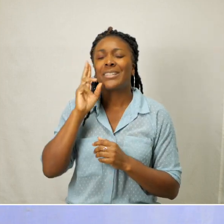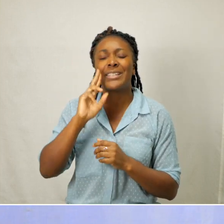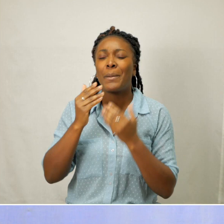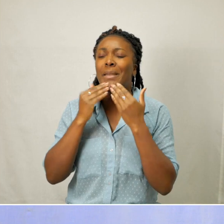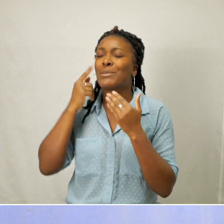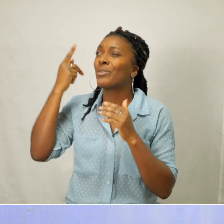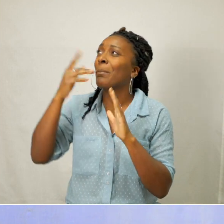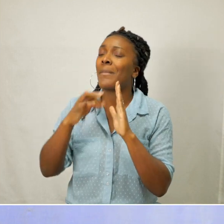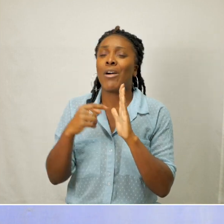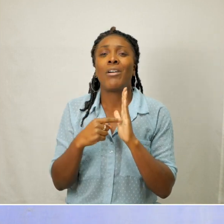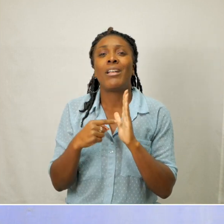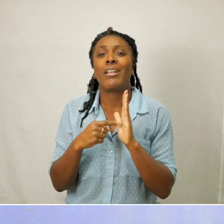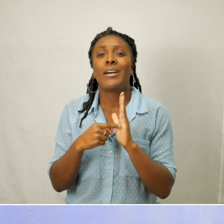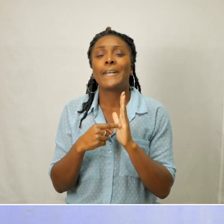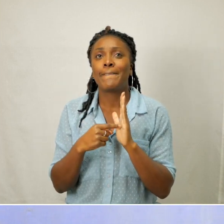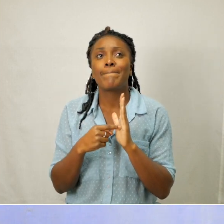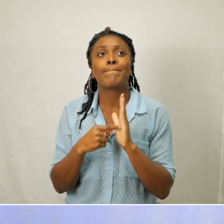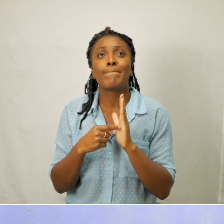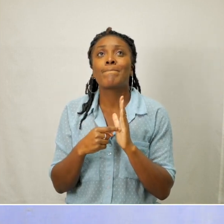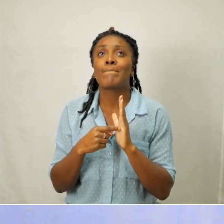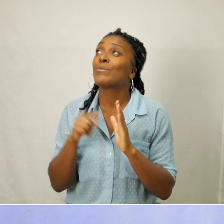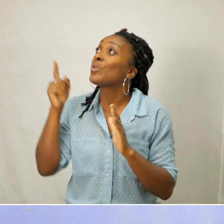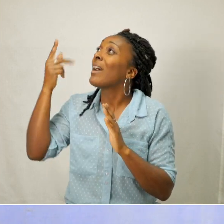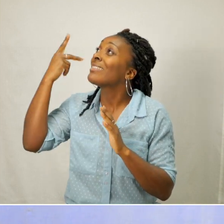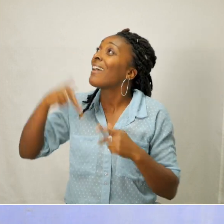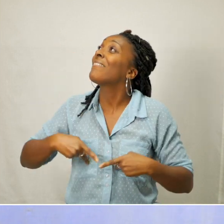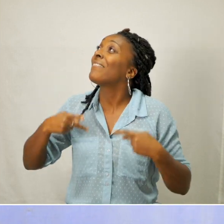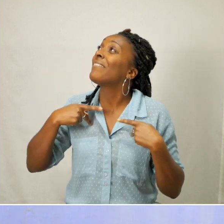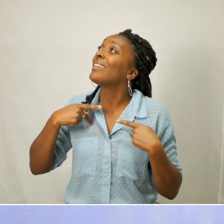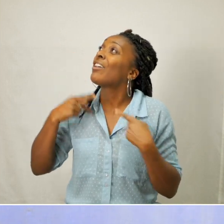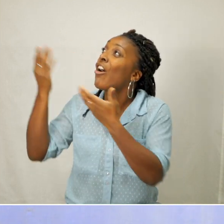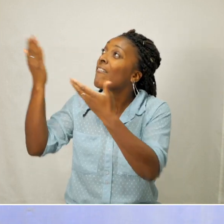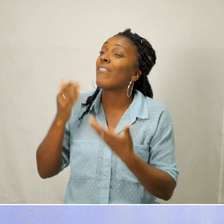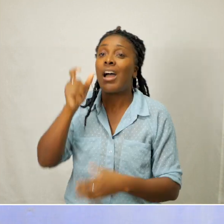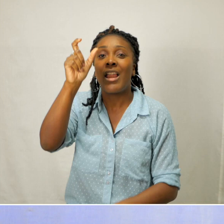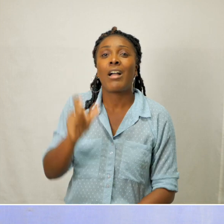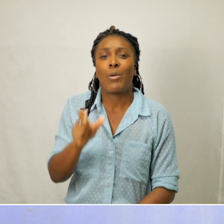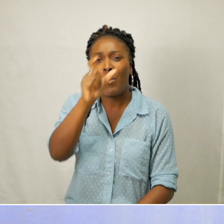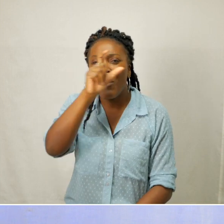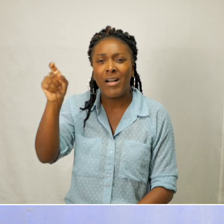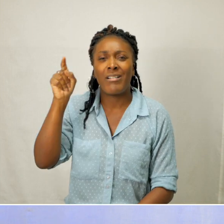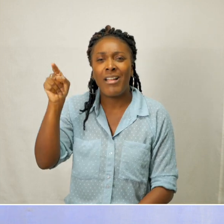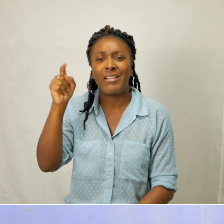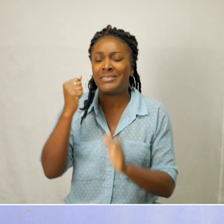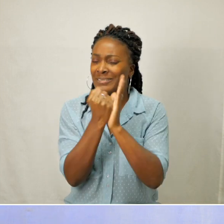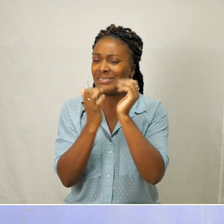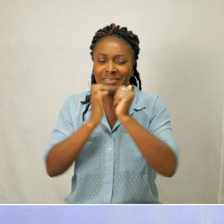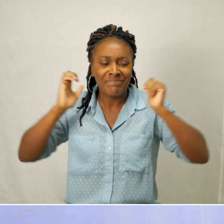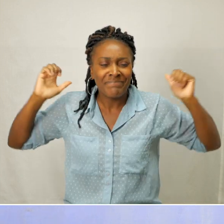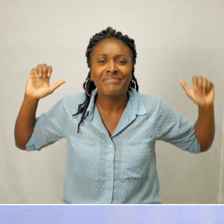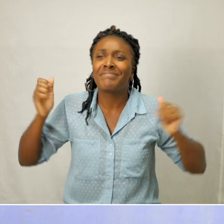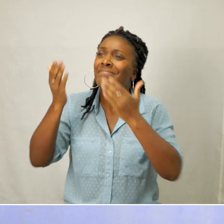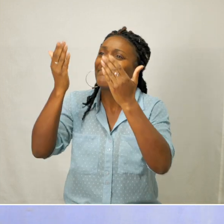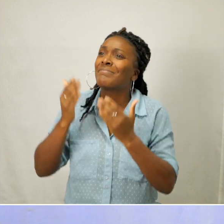pour ta parole, merci parce que tu es celui, Seigneur, notre Dieu, qui a donné ta vie à la croix et tu nous as laissé, Seigneur, mon Dieu, cet